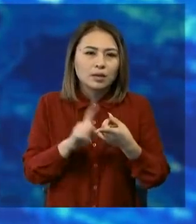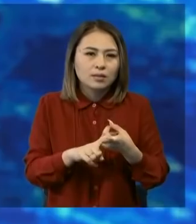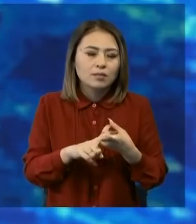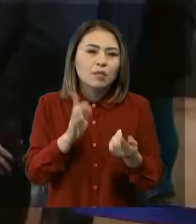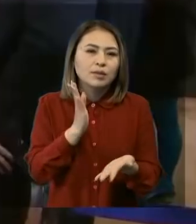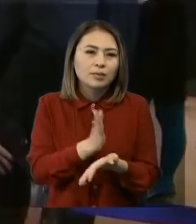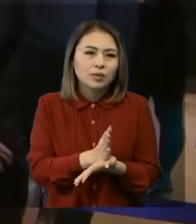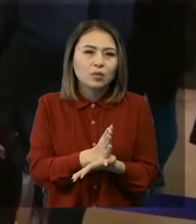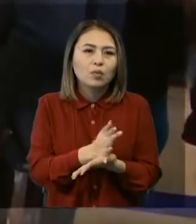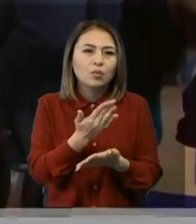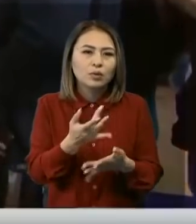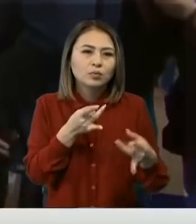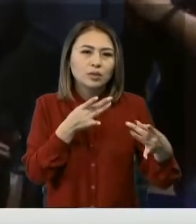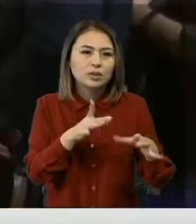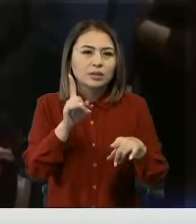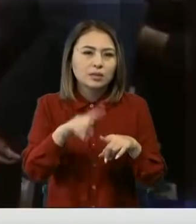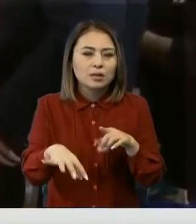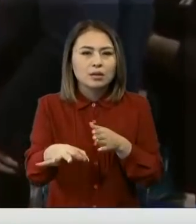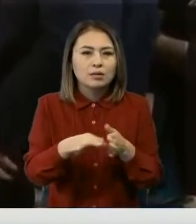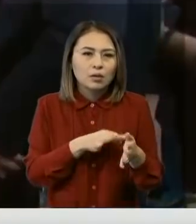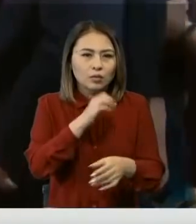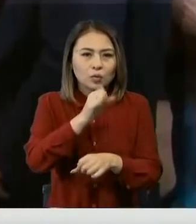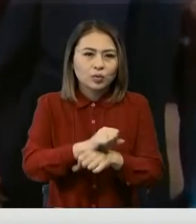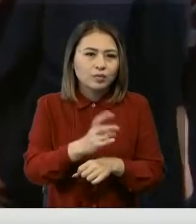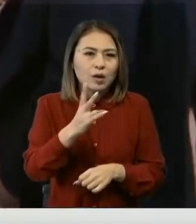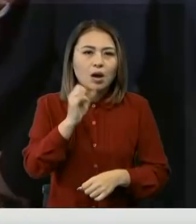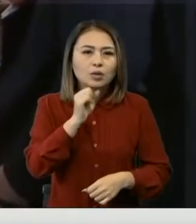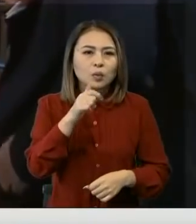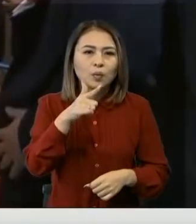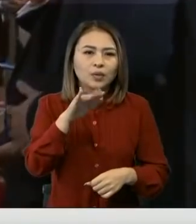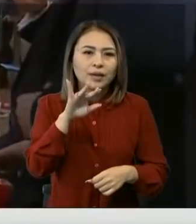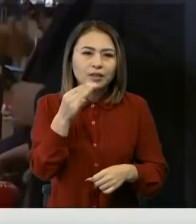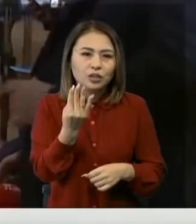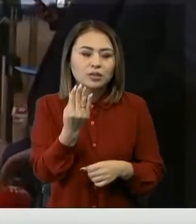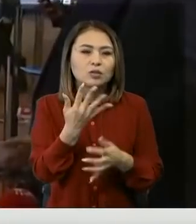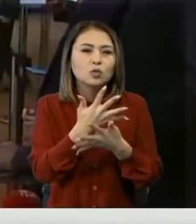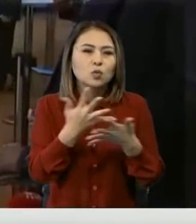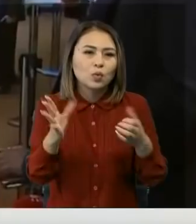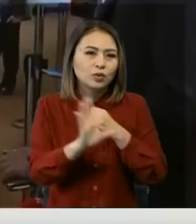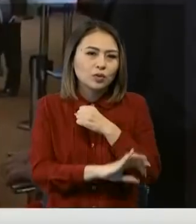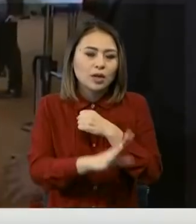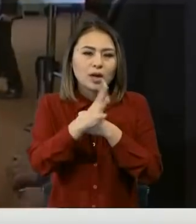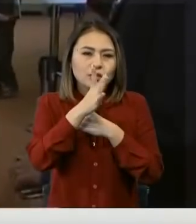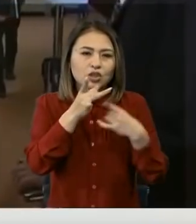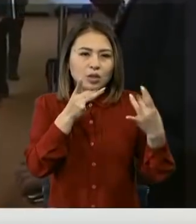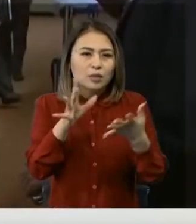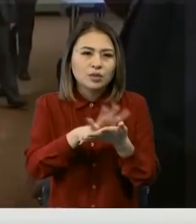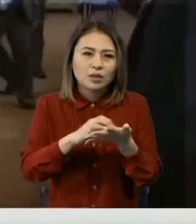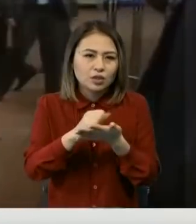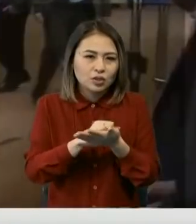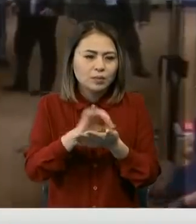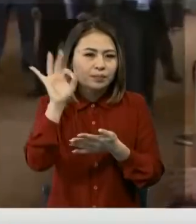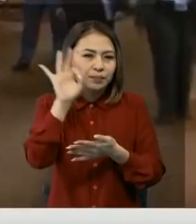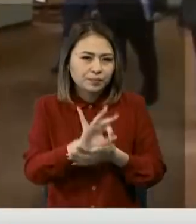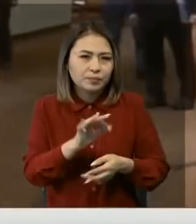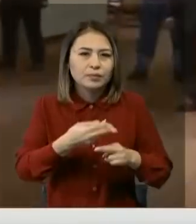қақтығысқа қатысы бар тараптарды оқ атуды тез арада тоқтатуға шақырды. Антони Гутерриш әсіресе соңғы күндері атыс шабысының